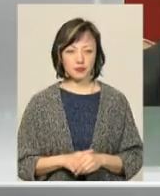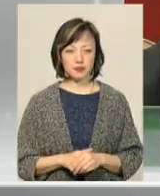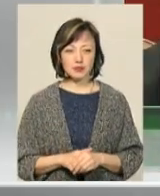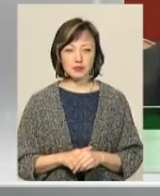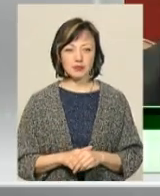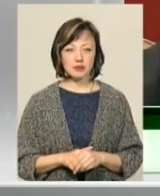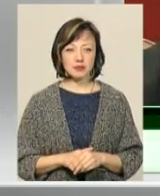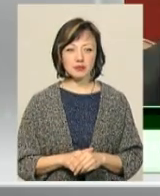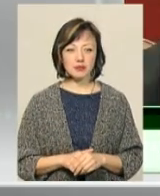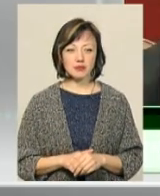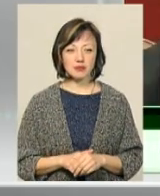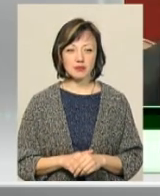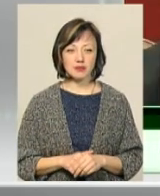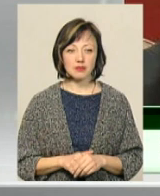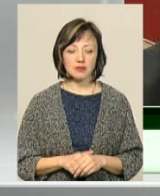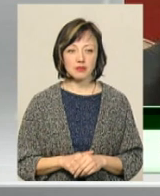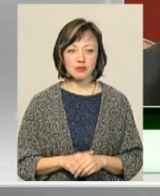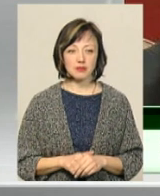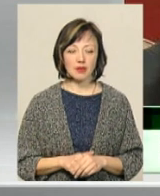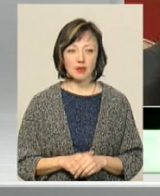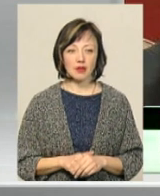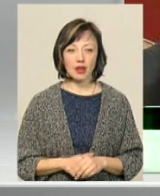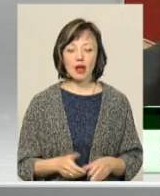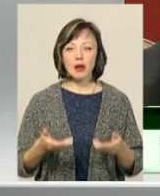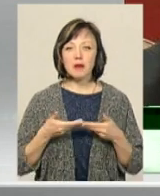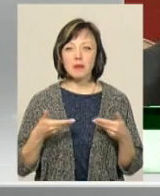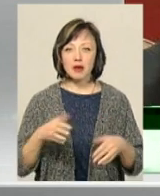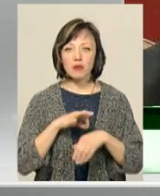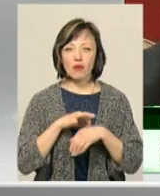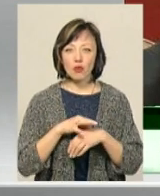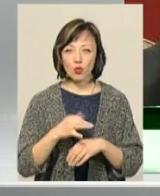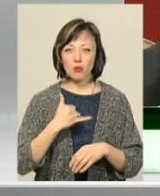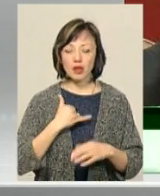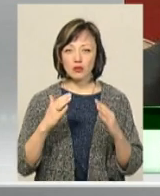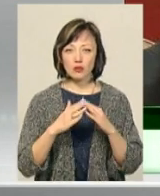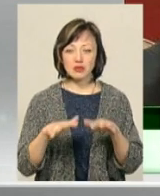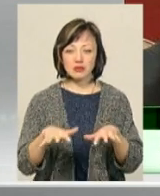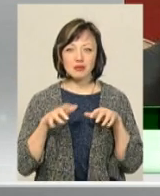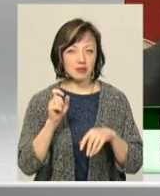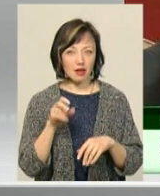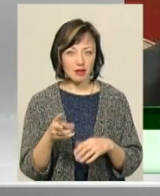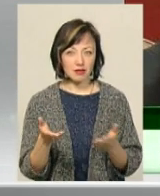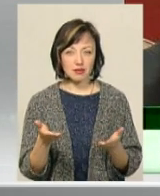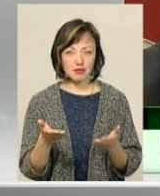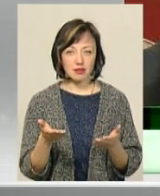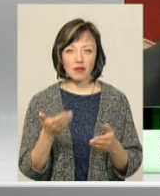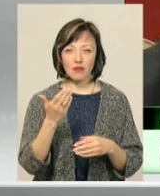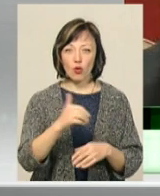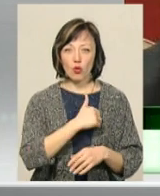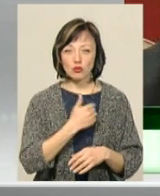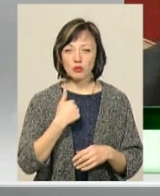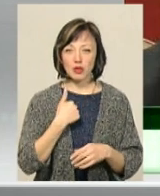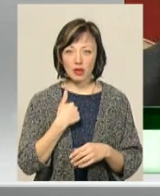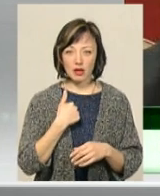Ми проводили в мене вдома. Там актовий зал навряд чи у вас таки є вдома? Як на фотографії? Ну, ви хочете, щоб я